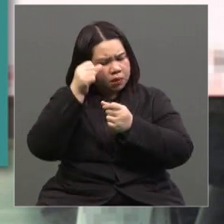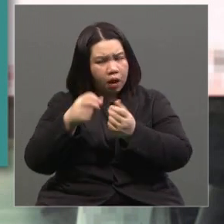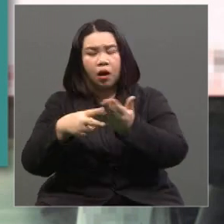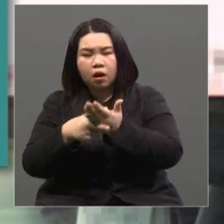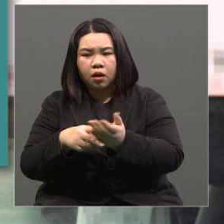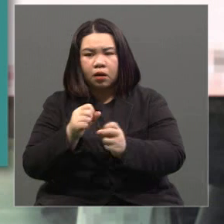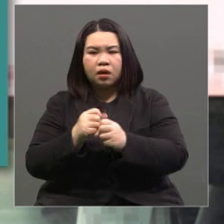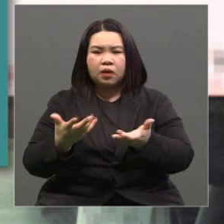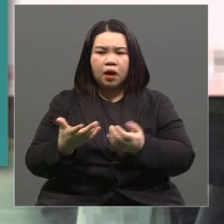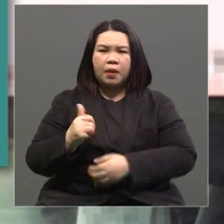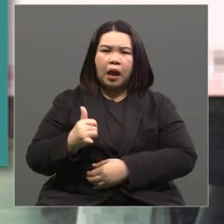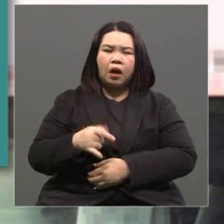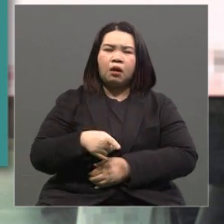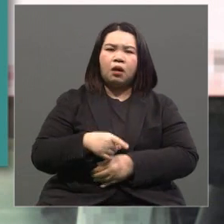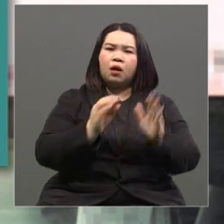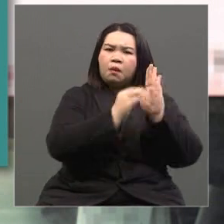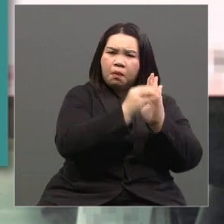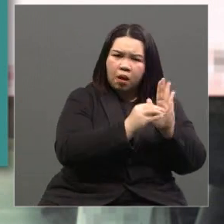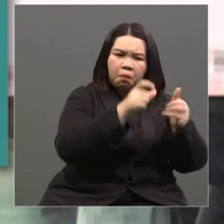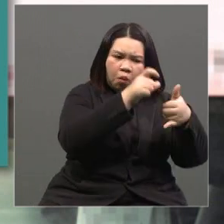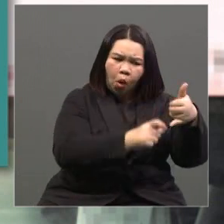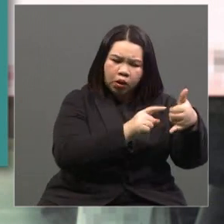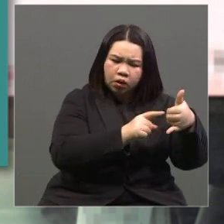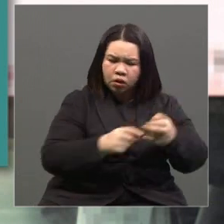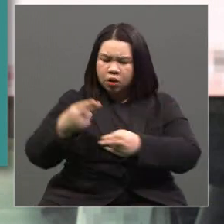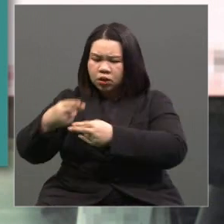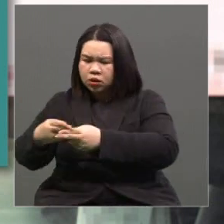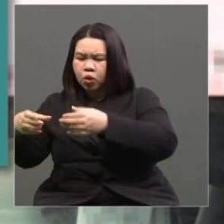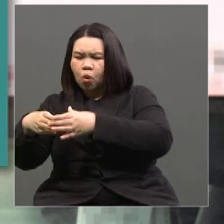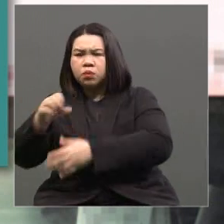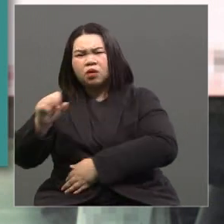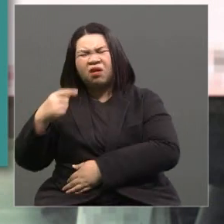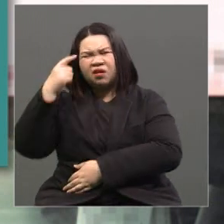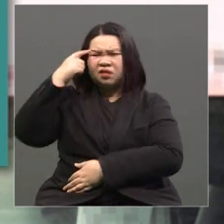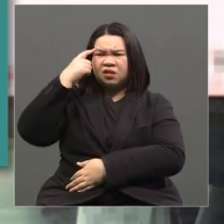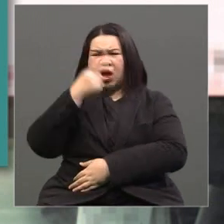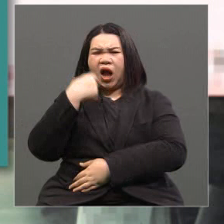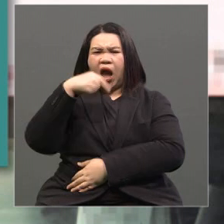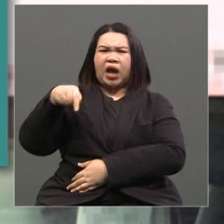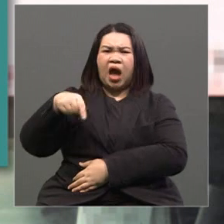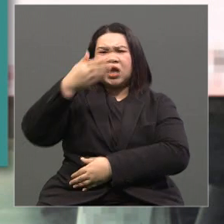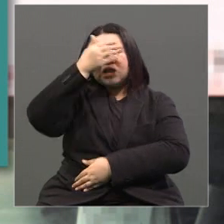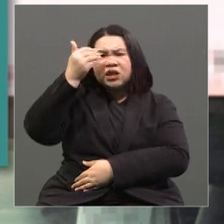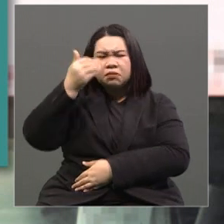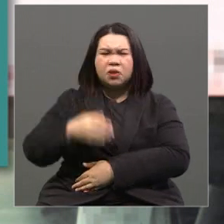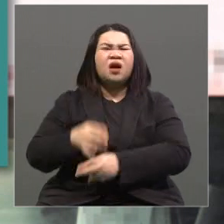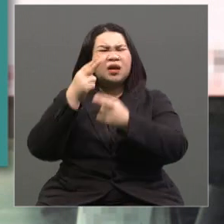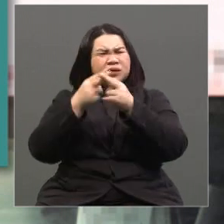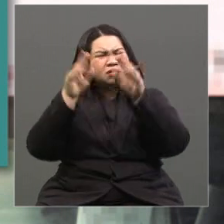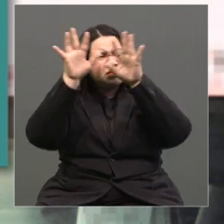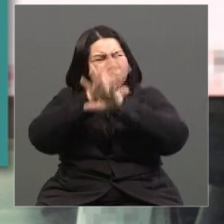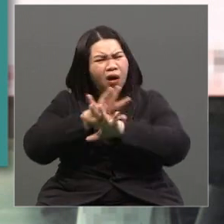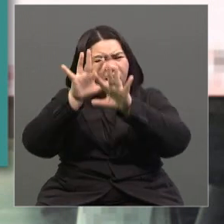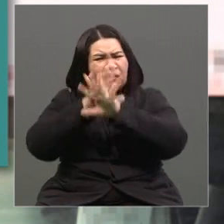ไหนจะต้องเขตไหนจะต้องบัญชีรายชื่อหรือในส่วนของพรรคเนี่ยมันมันคนละหมายเลขอ่ะชื่อพรรคก็คล้ายๆกันไปหมด